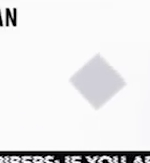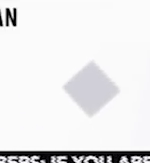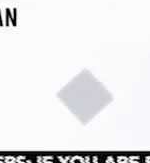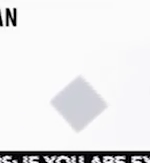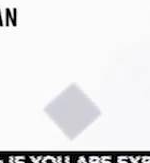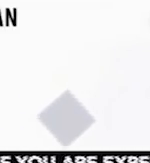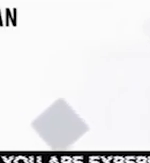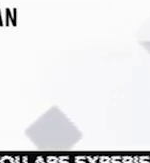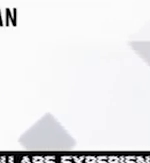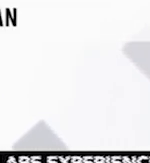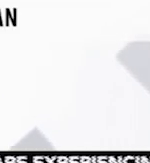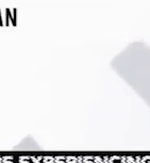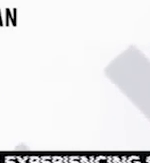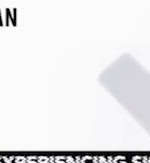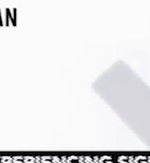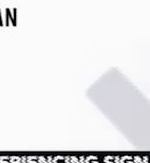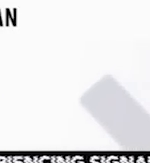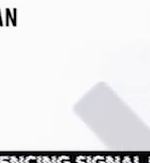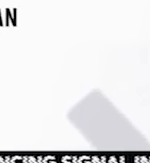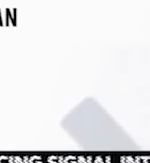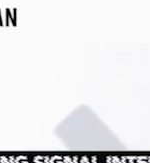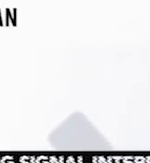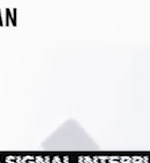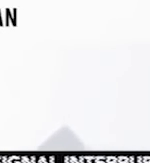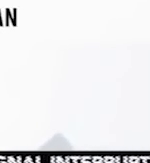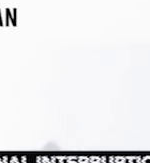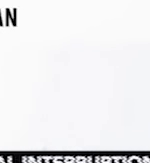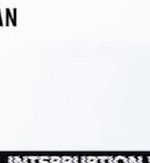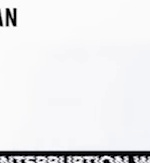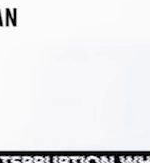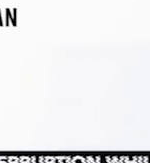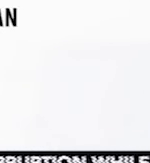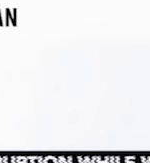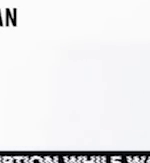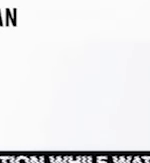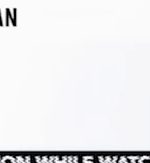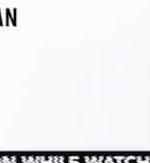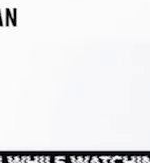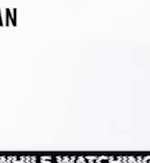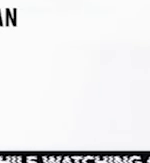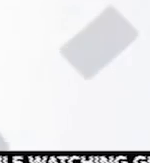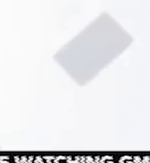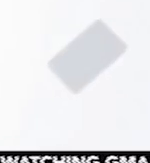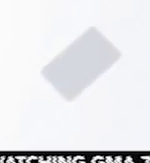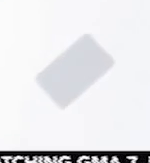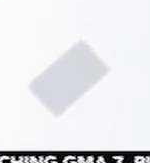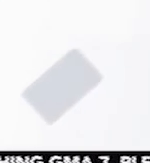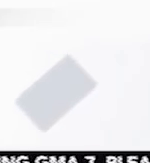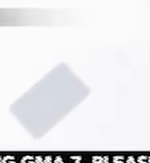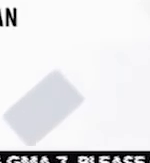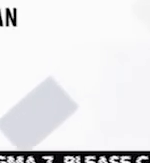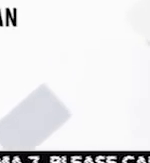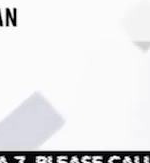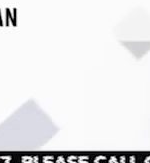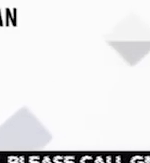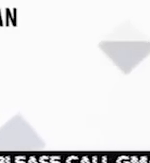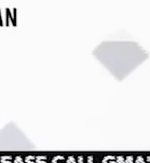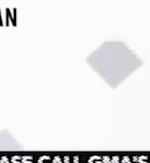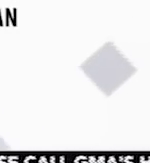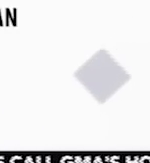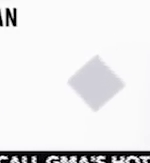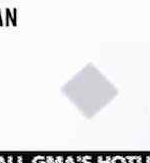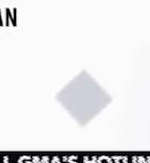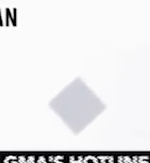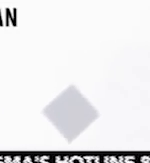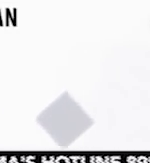naka-quarantine alinsunod sa quarantine protocol sa Department of Health para sa isang close contact ng isang confirmed COVID case. Nilinaw din ng Malacanang ang umikot